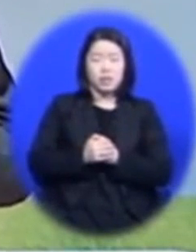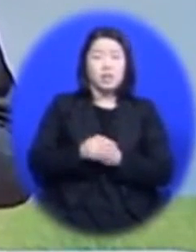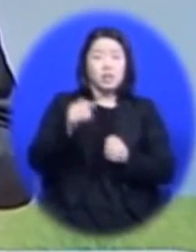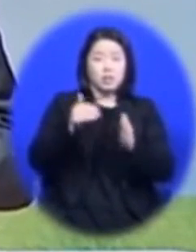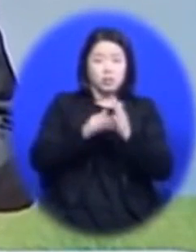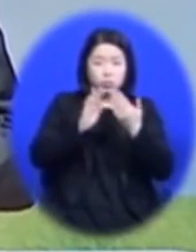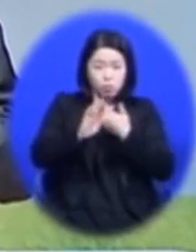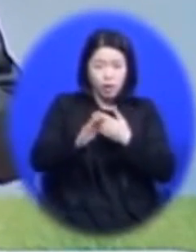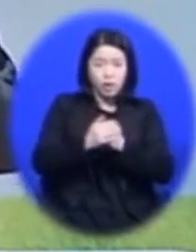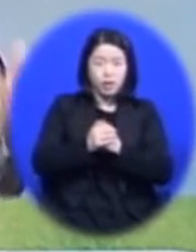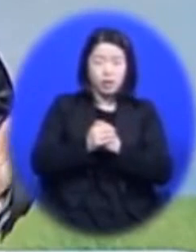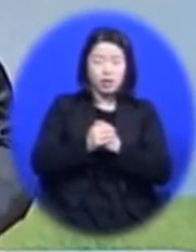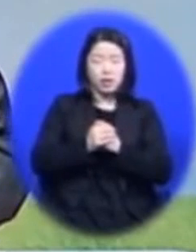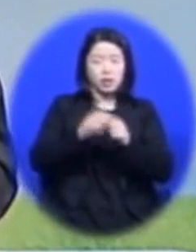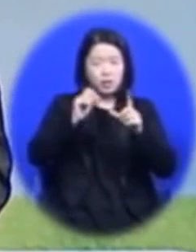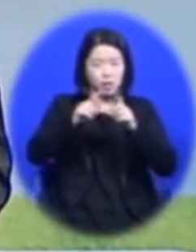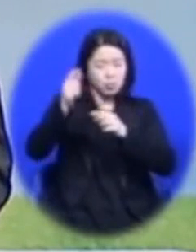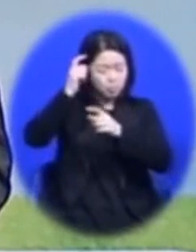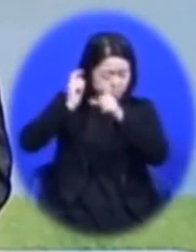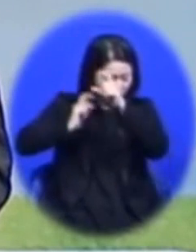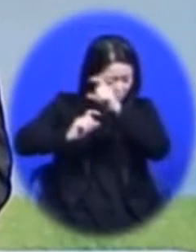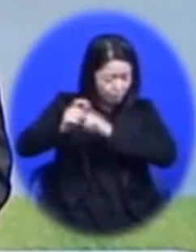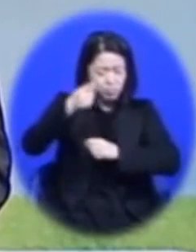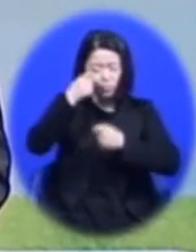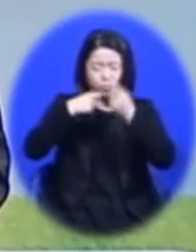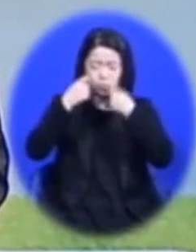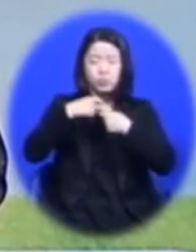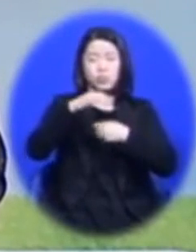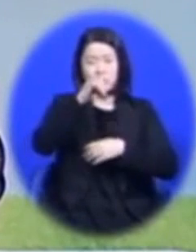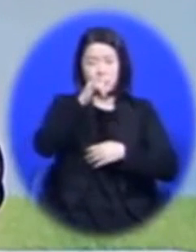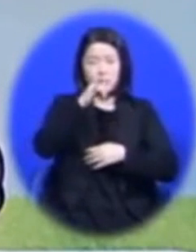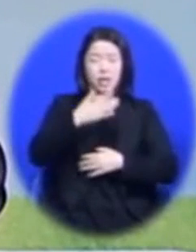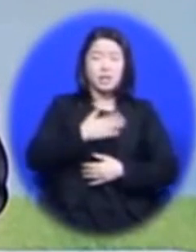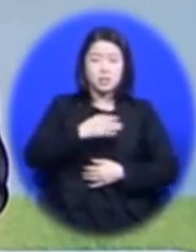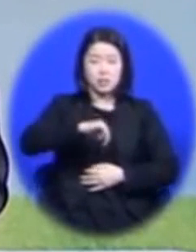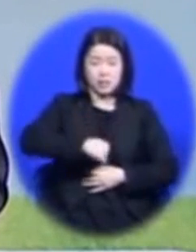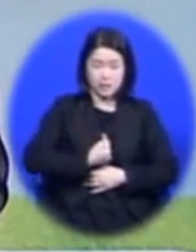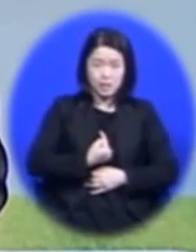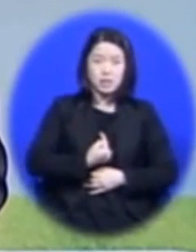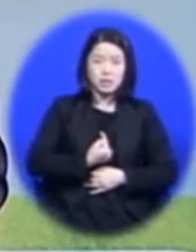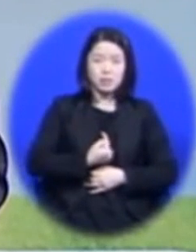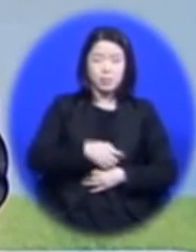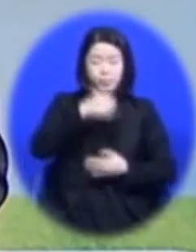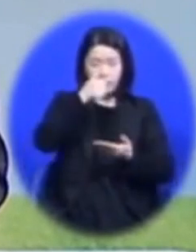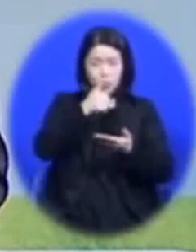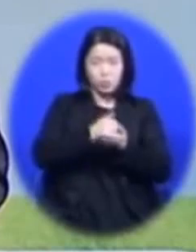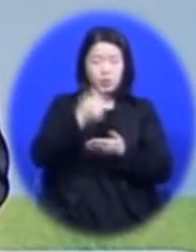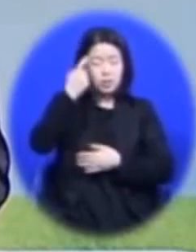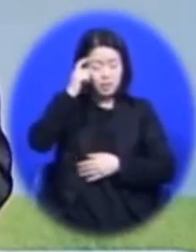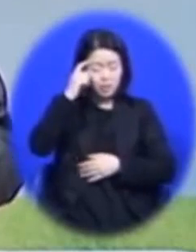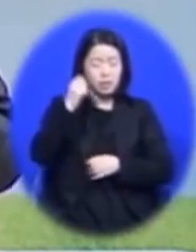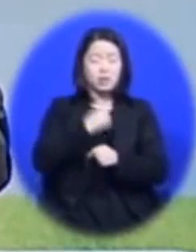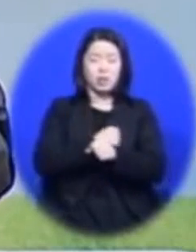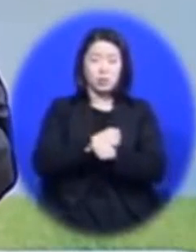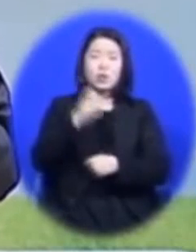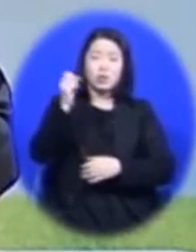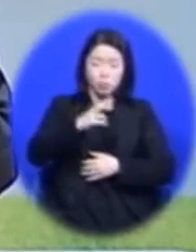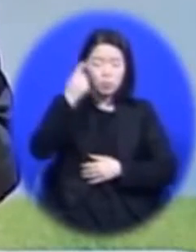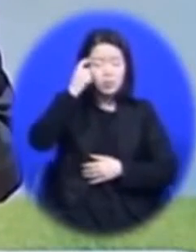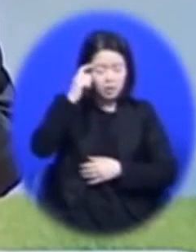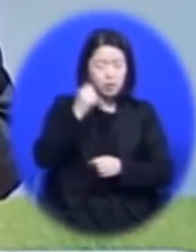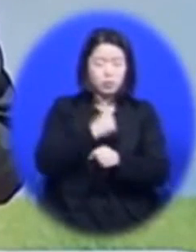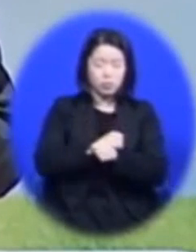그리고는 거의 밤새 울었습니다. 저 자신의 죄를 생각하고 또 생각하고